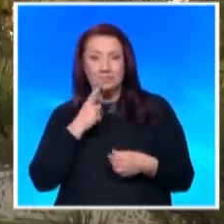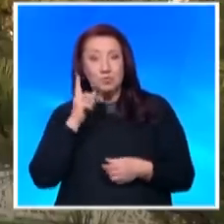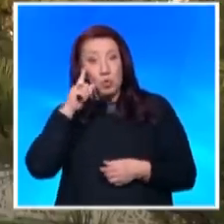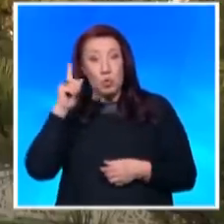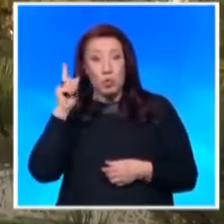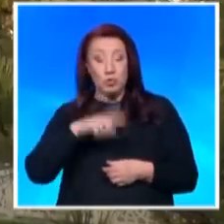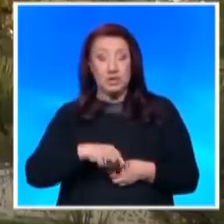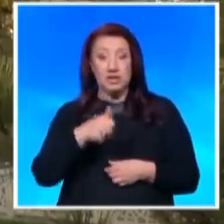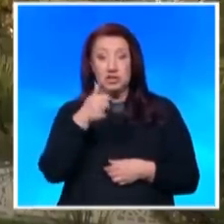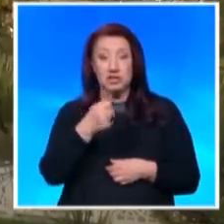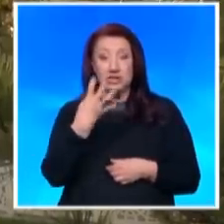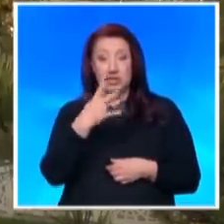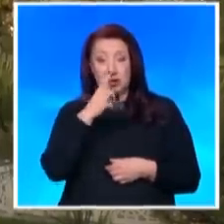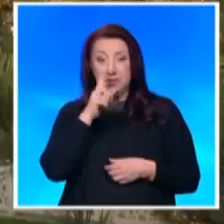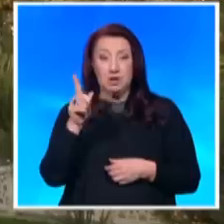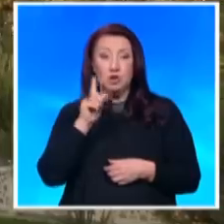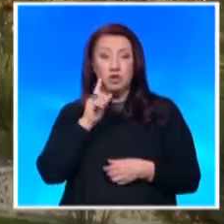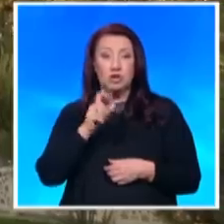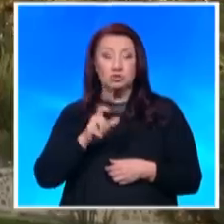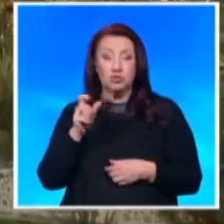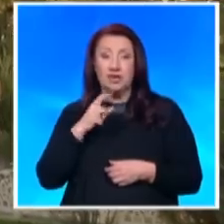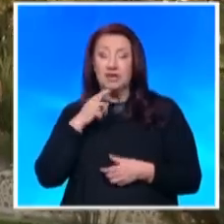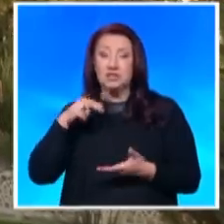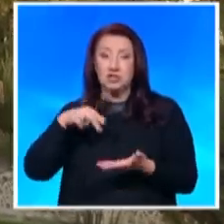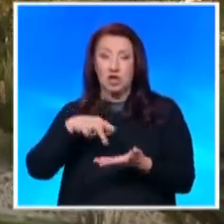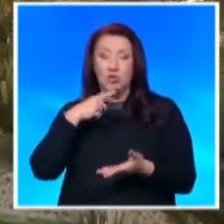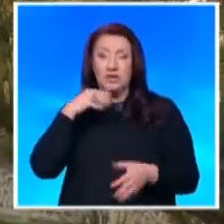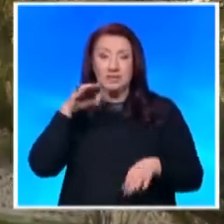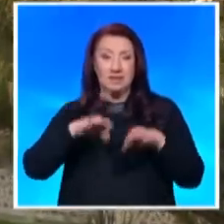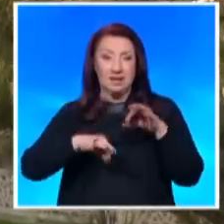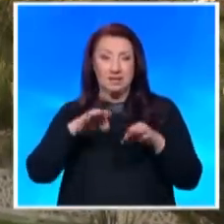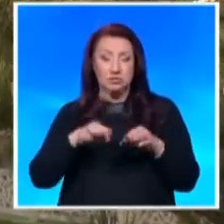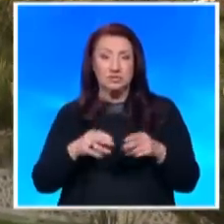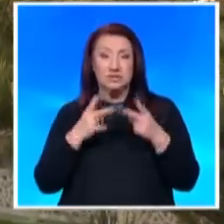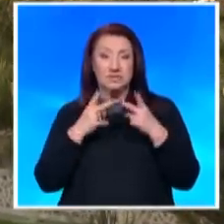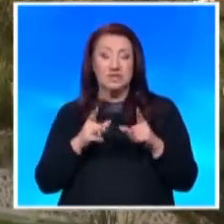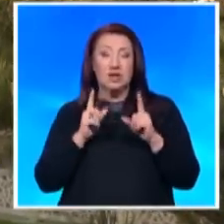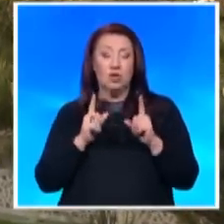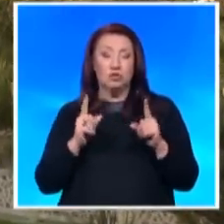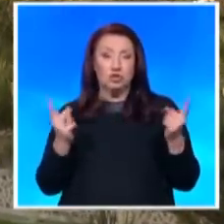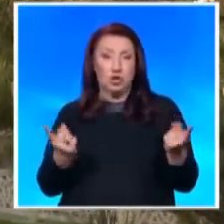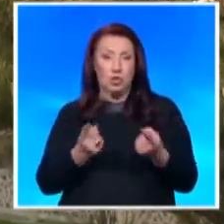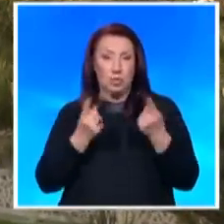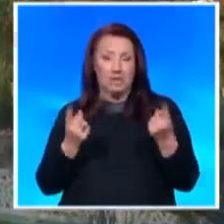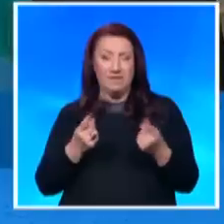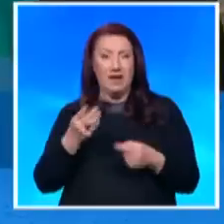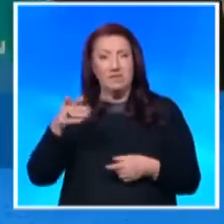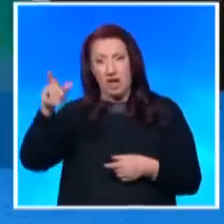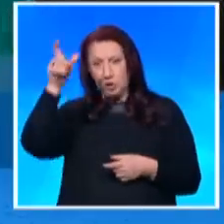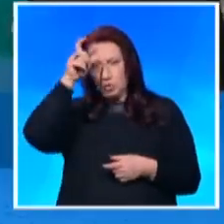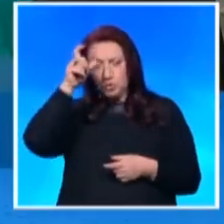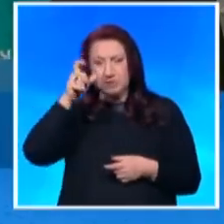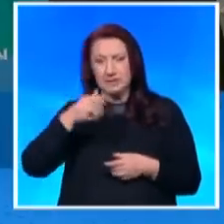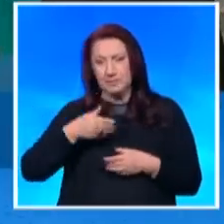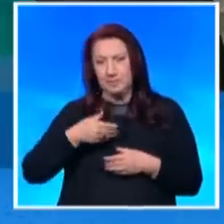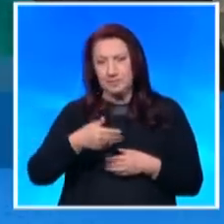до избирателните секции, в който управлява страната през следващите 5 години. В Анкара вчера се проведе заключителния концерт,